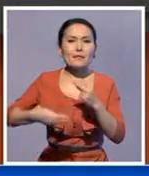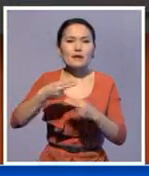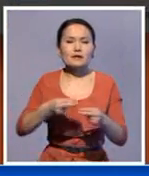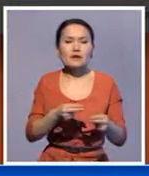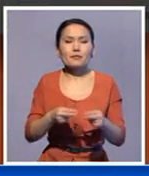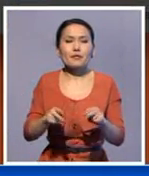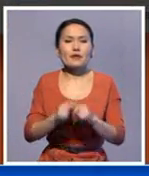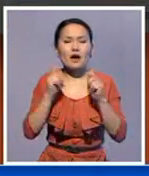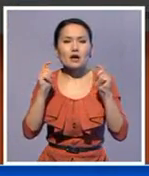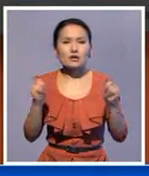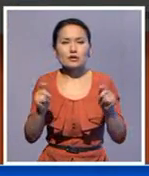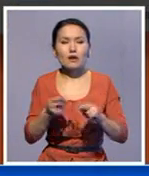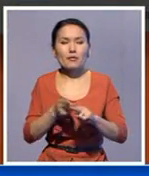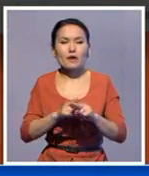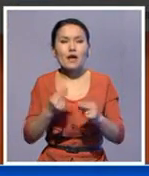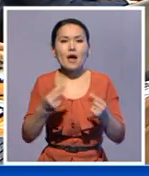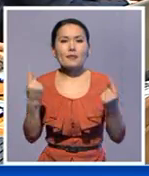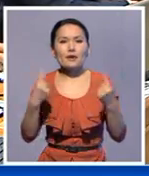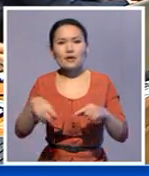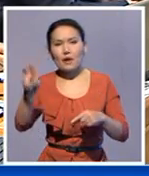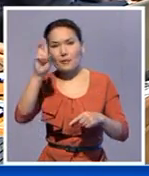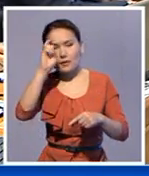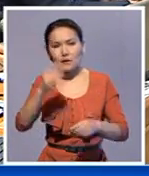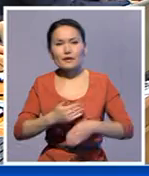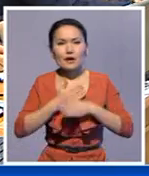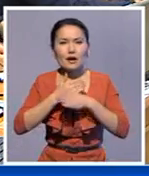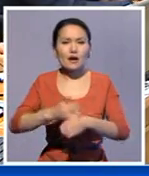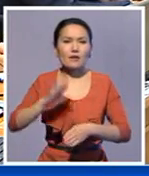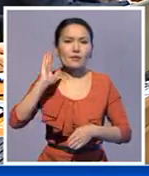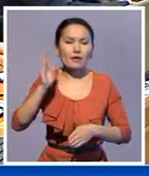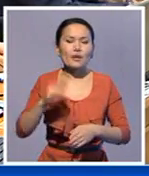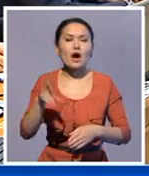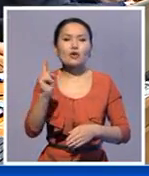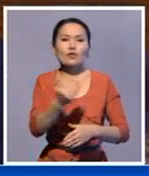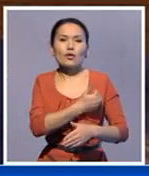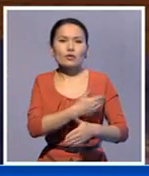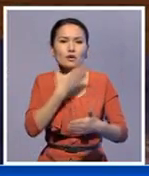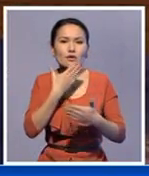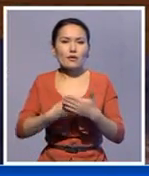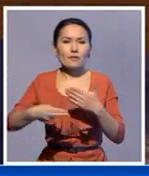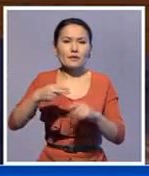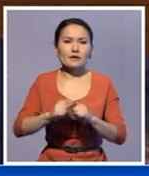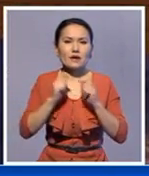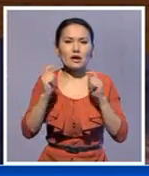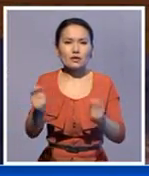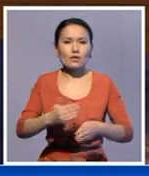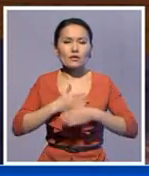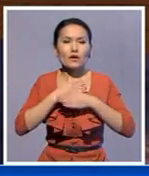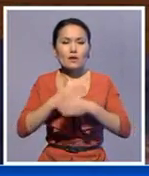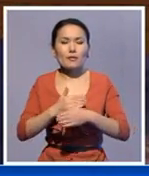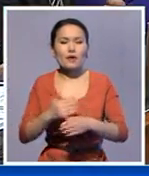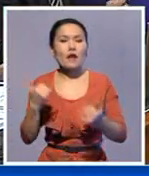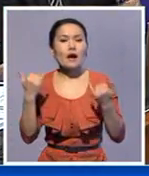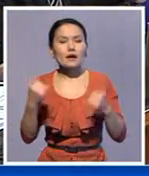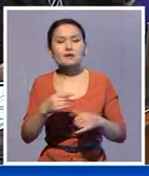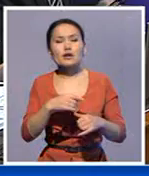ашып, кейіннен банкротқа ұшырағандар мемлекет қамқорлығында болады. Яғни кәсіптерін қайта дөңгелетуге мүмкіндіктері бар. Мұндай заңды норма көрші Ресейде